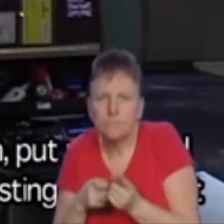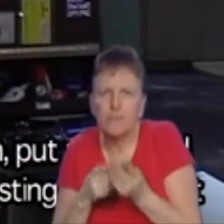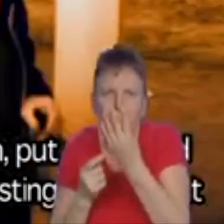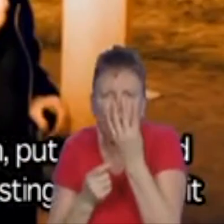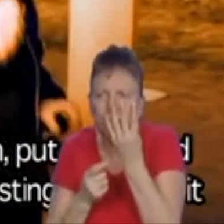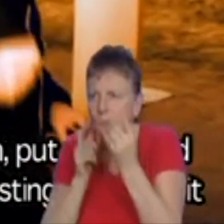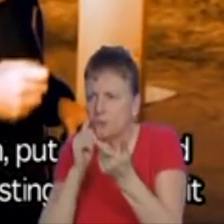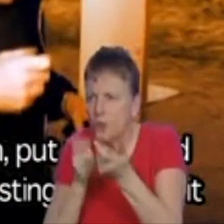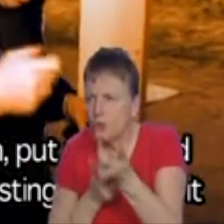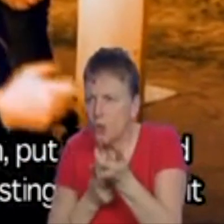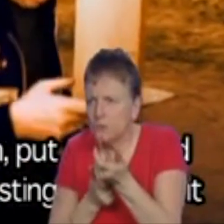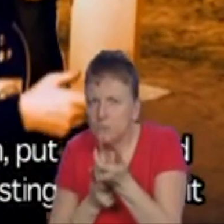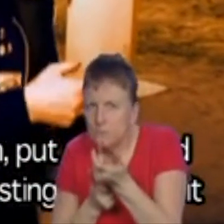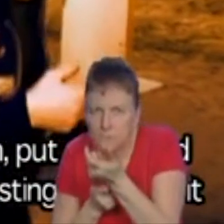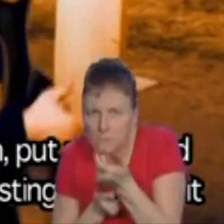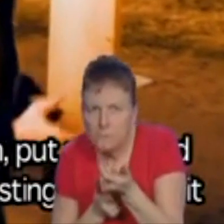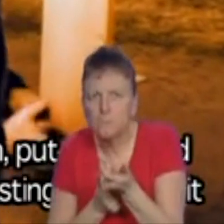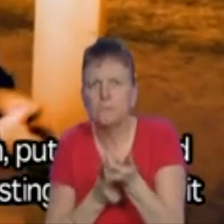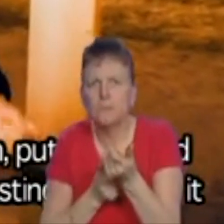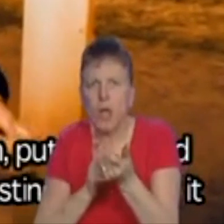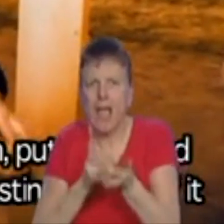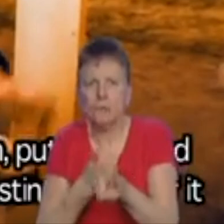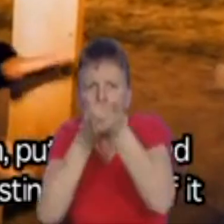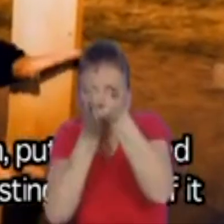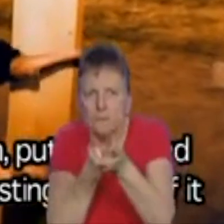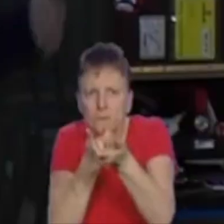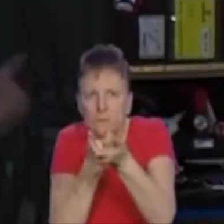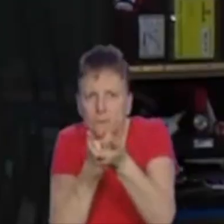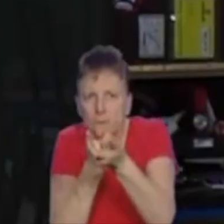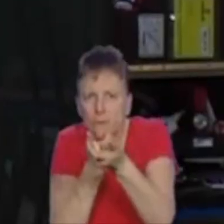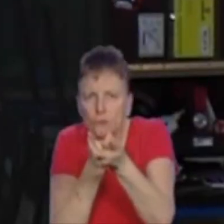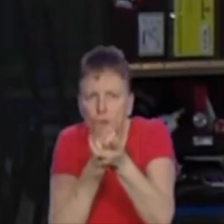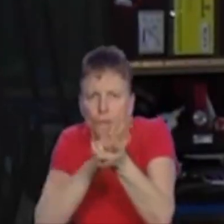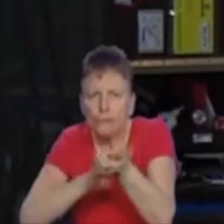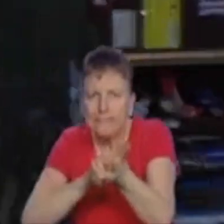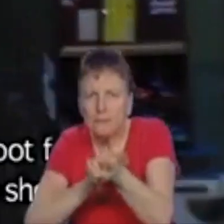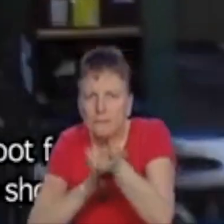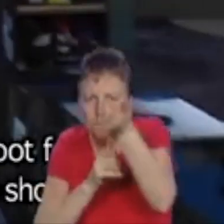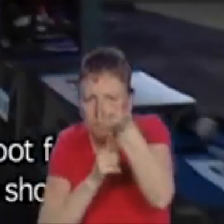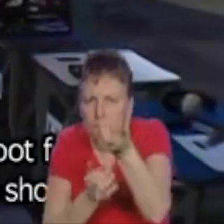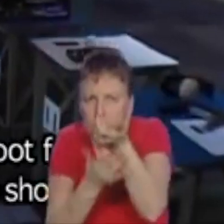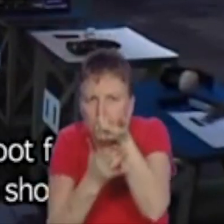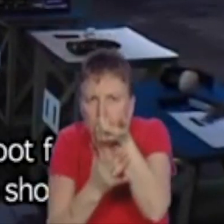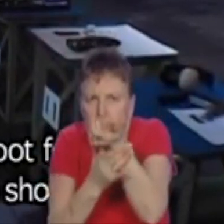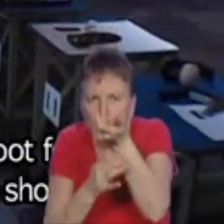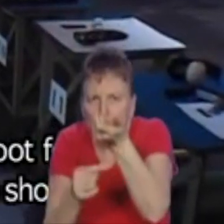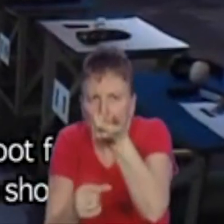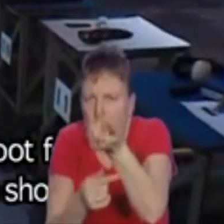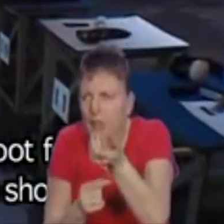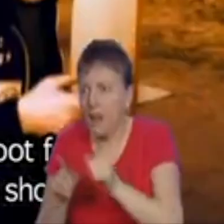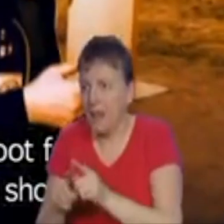positions. Derrière la palissade, mettons la palissade est là, vous allez arriver comme ça, vous allez prendre votre